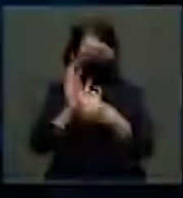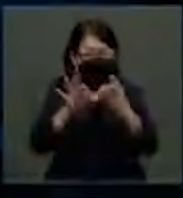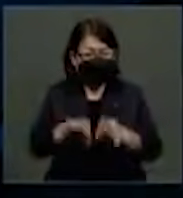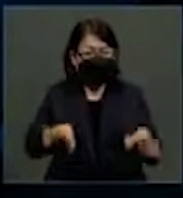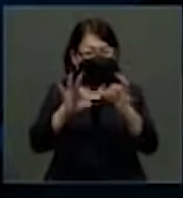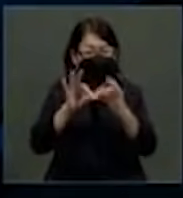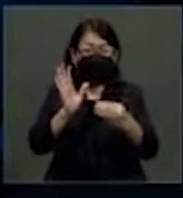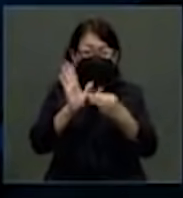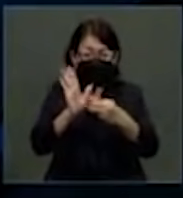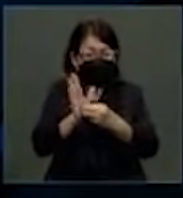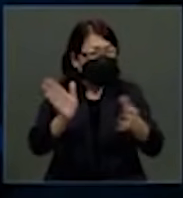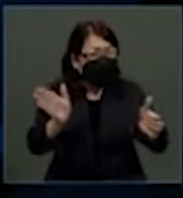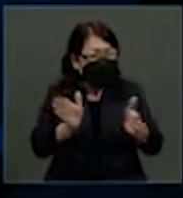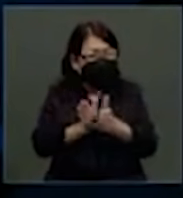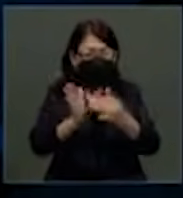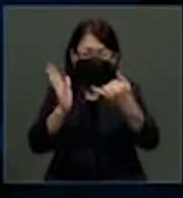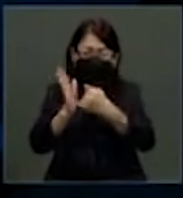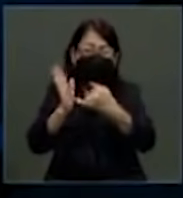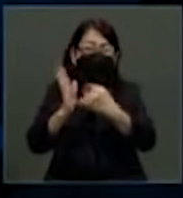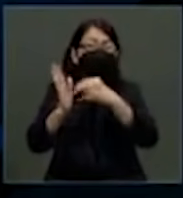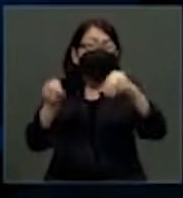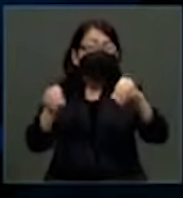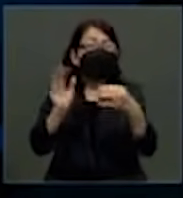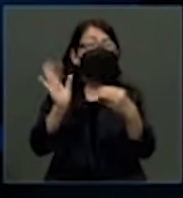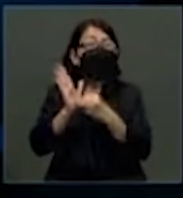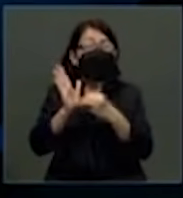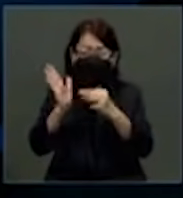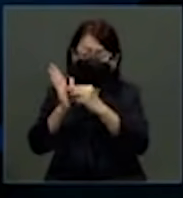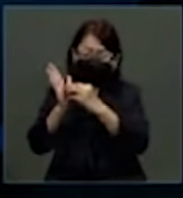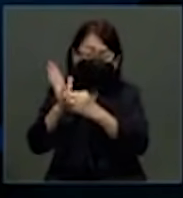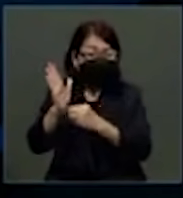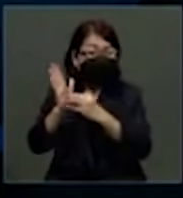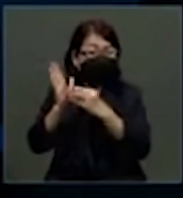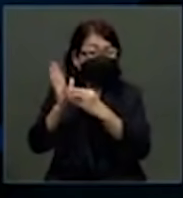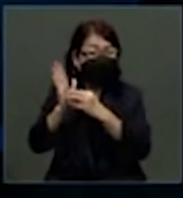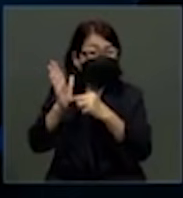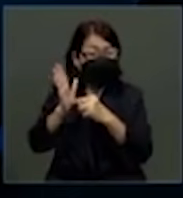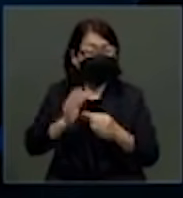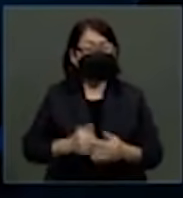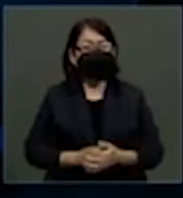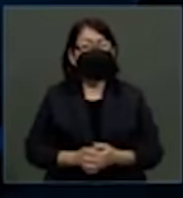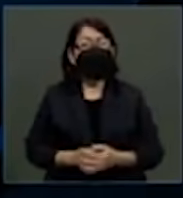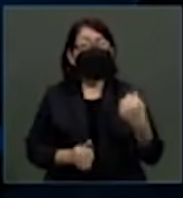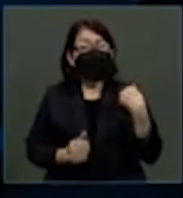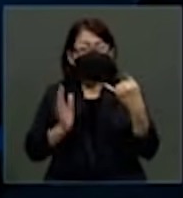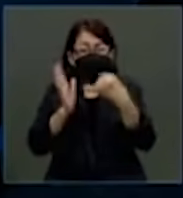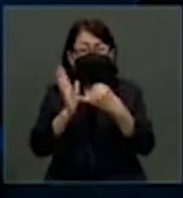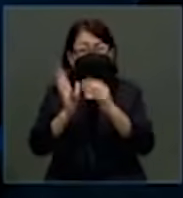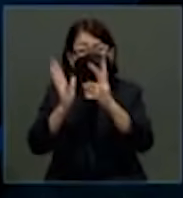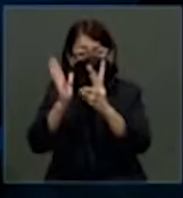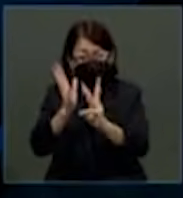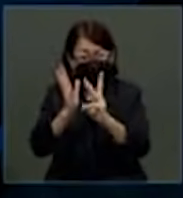าตรการควบคุมแบบบูรณาการเร่งด่วนเฉพาะในเขตพื้นที่กรุงเทพมหานครประธานโทษครับและปริมณฑ